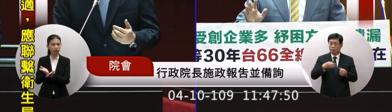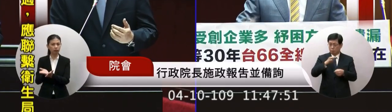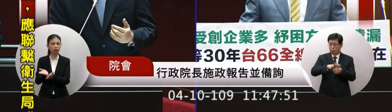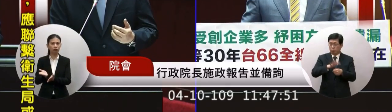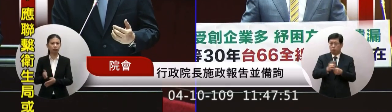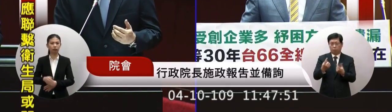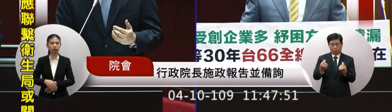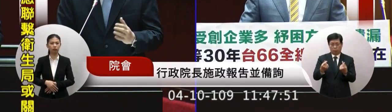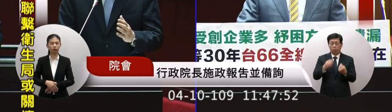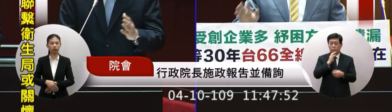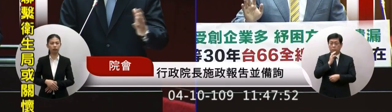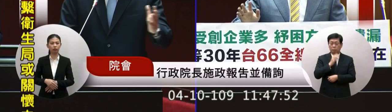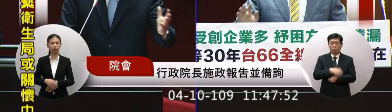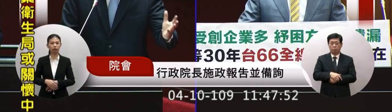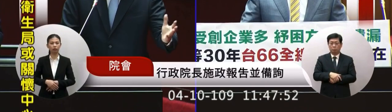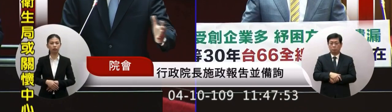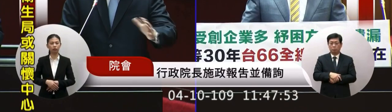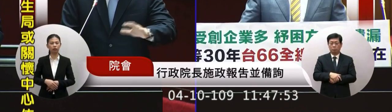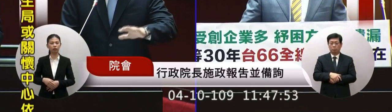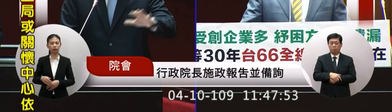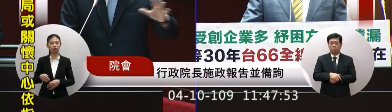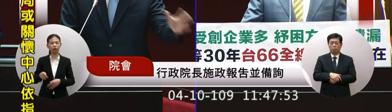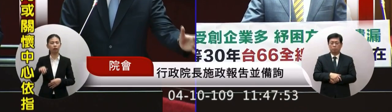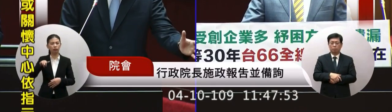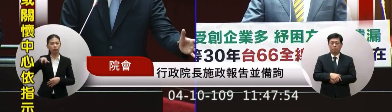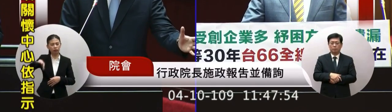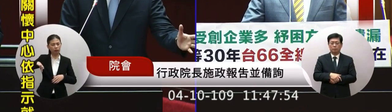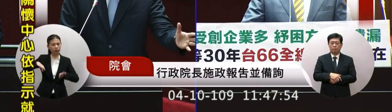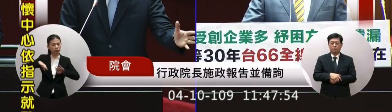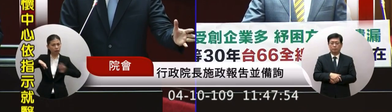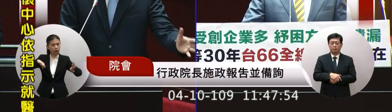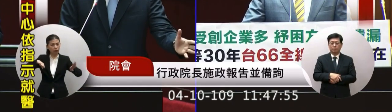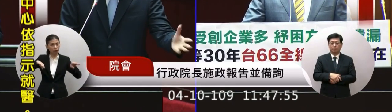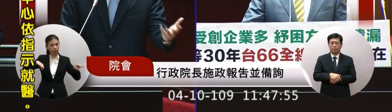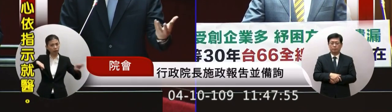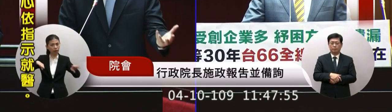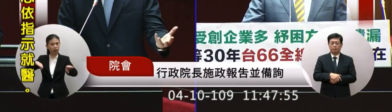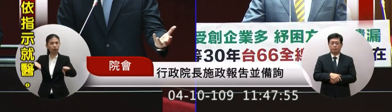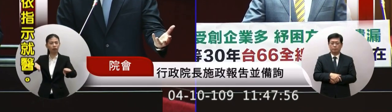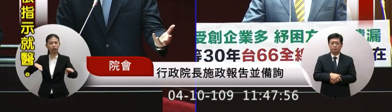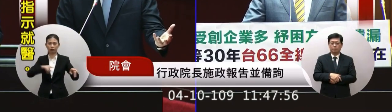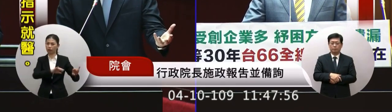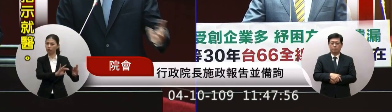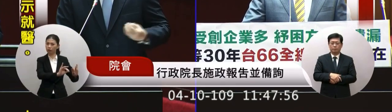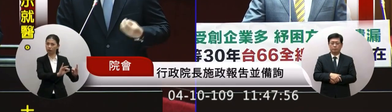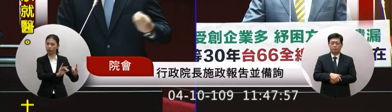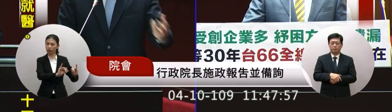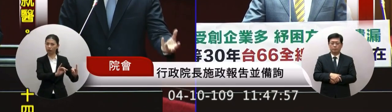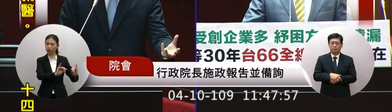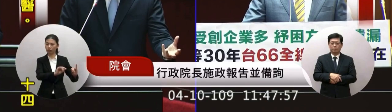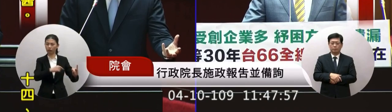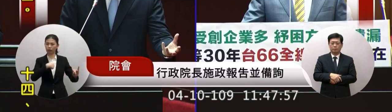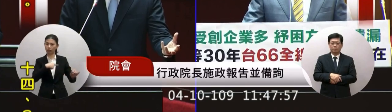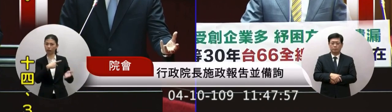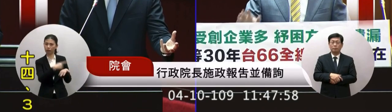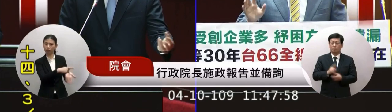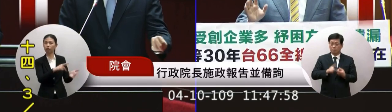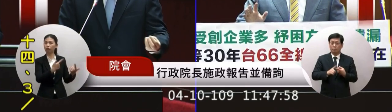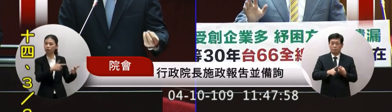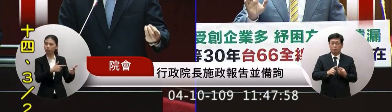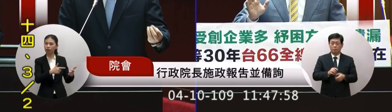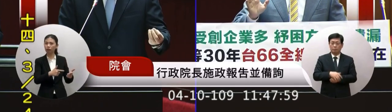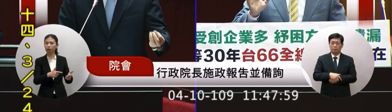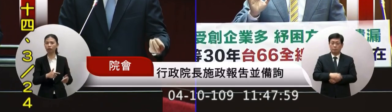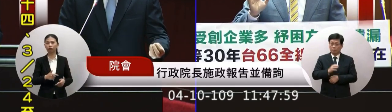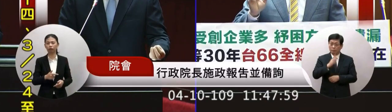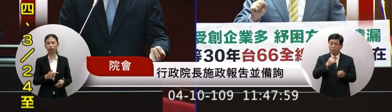方式来进行嘛。 对，但是因为如果它是机场外的停车场，这个土地啊，不是我们租给他的。 对，但是 所以就没